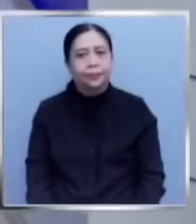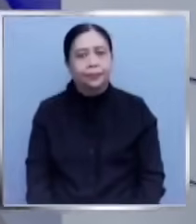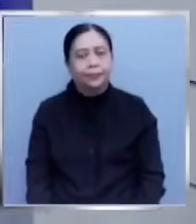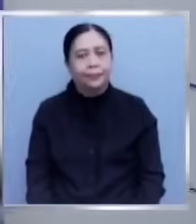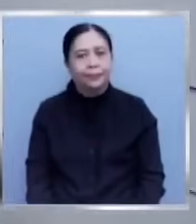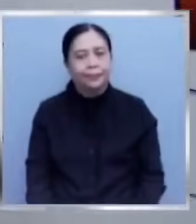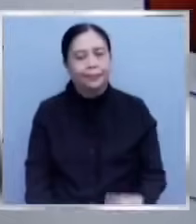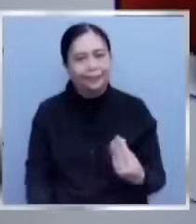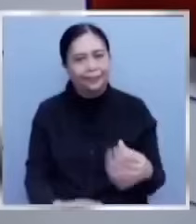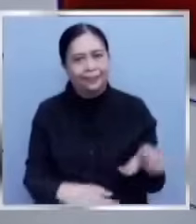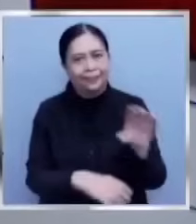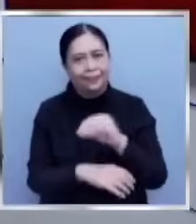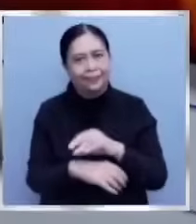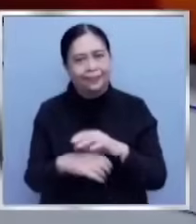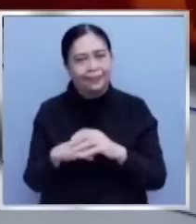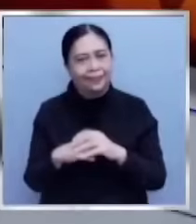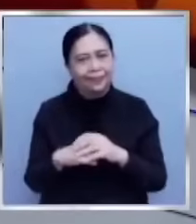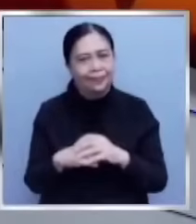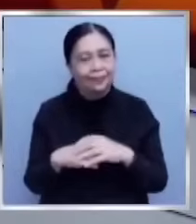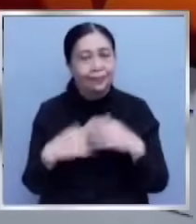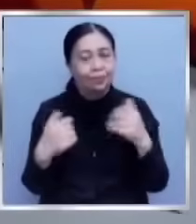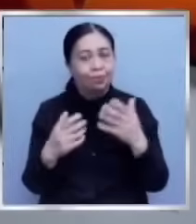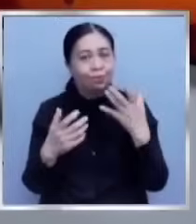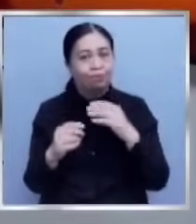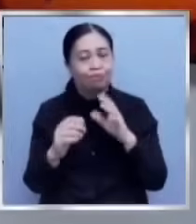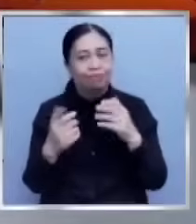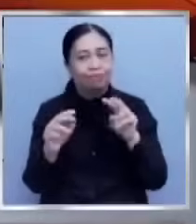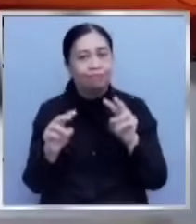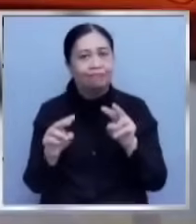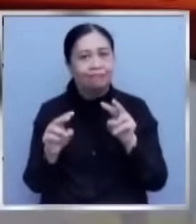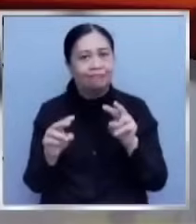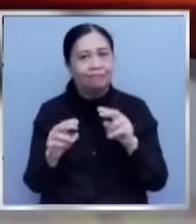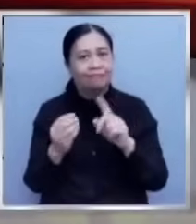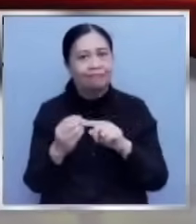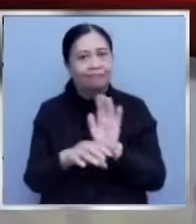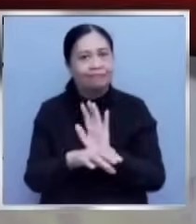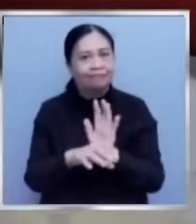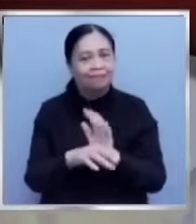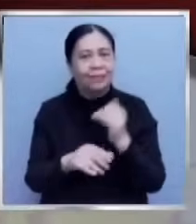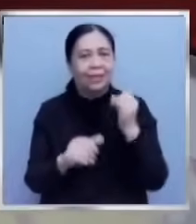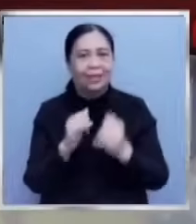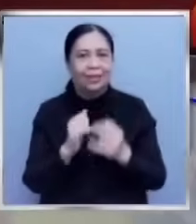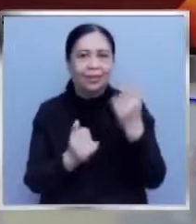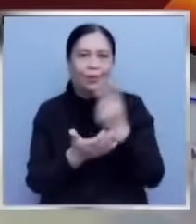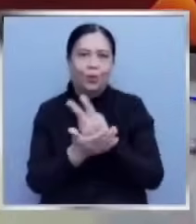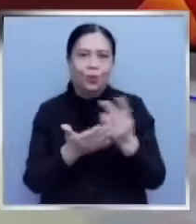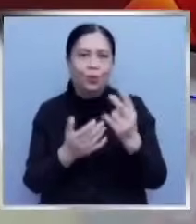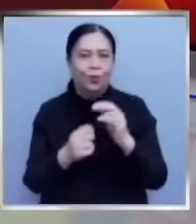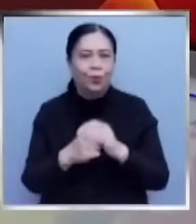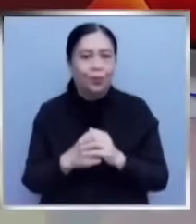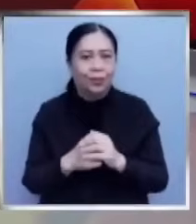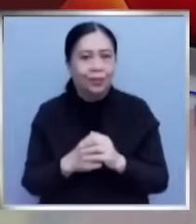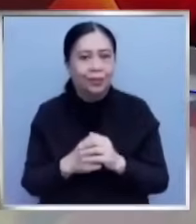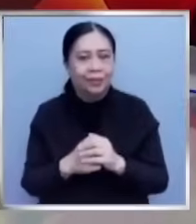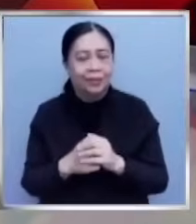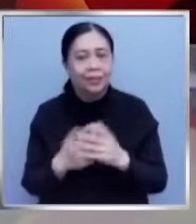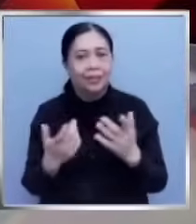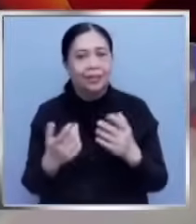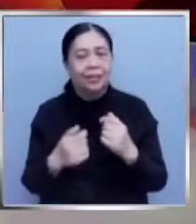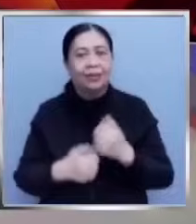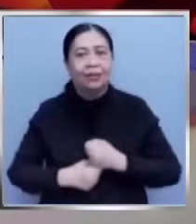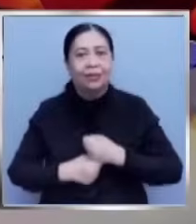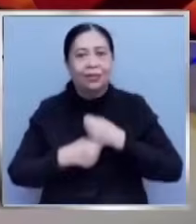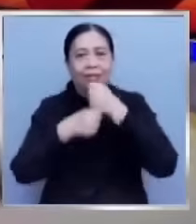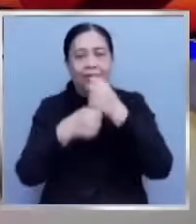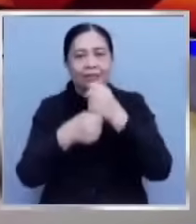ating mga kapuso, mas epic pang mga eksenang hindi na dapat palampasin sa huling dalawang linggo ng hit live action adaptation na Voltes 5